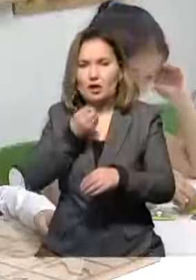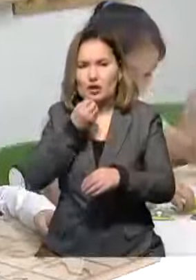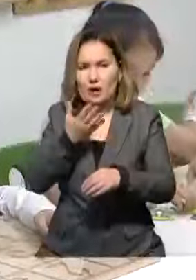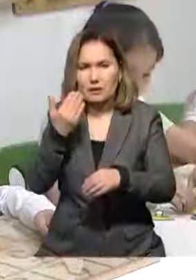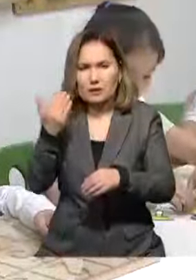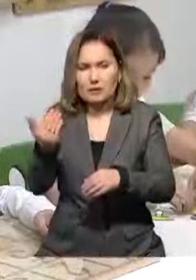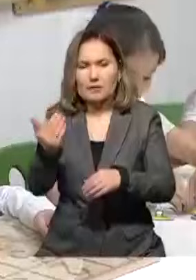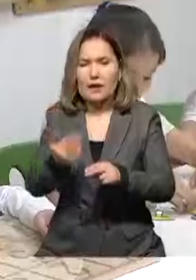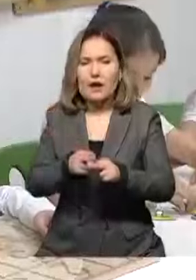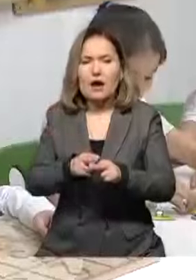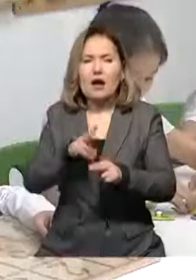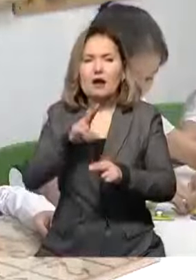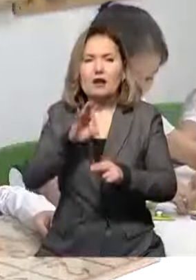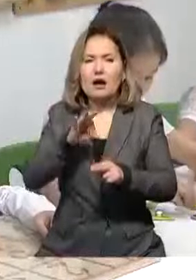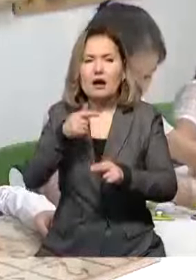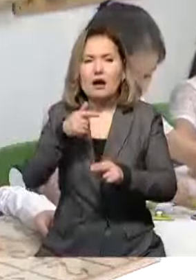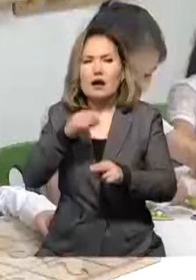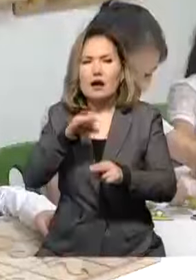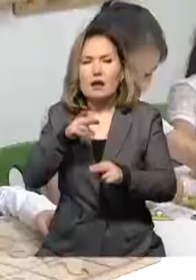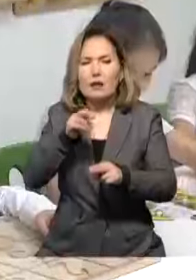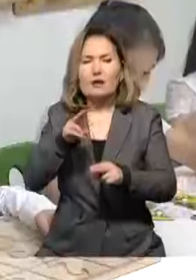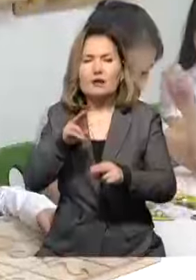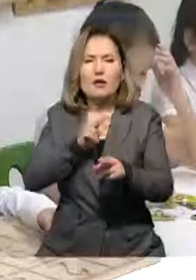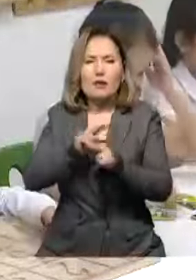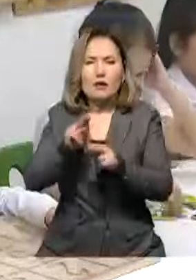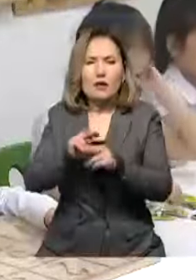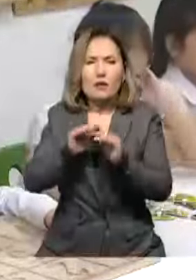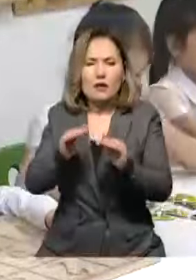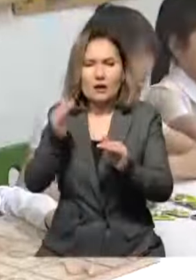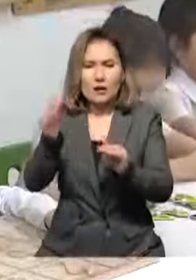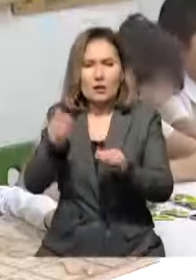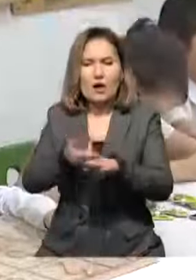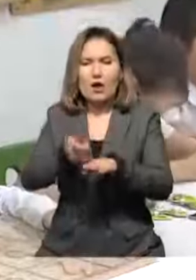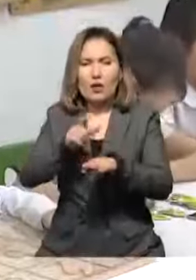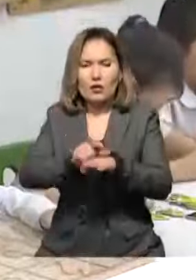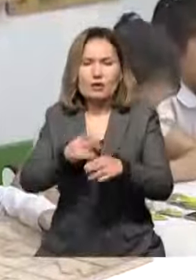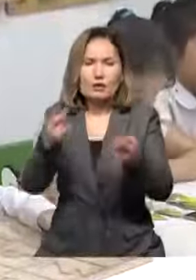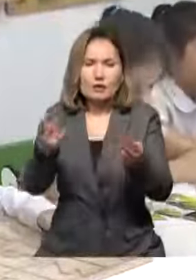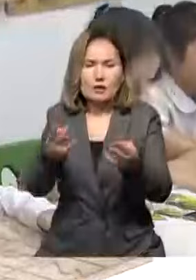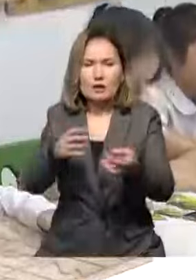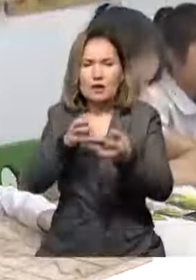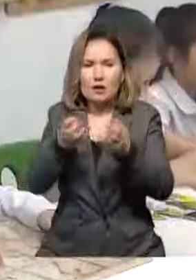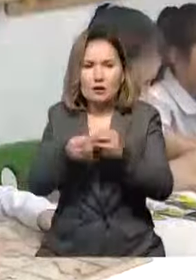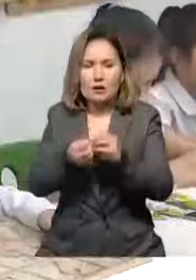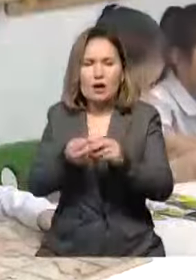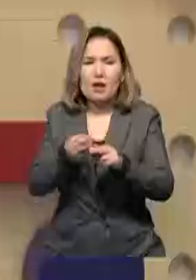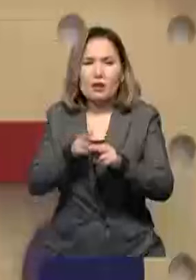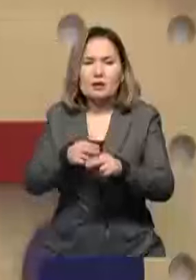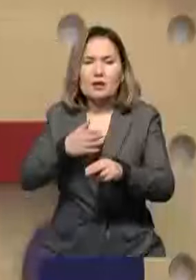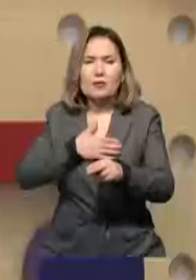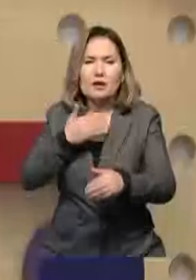осы логопедтік білім беру жағынан балалар өте қажет етеді. Сондықтан осы